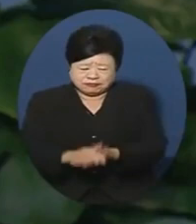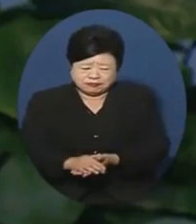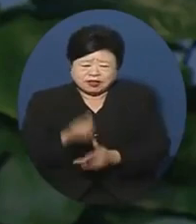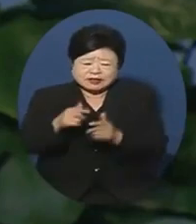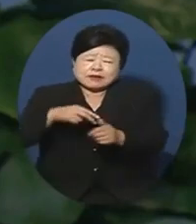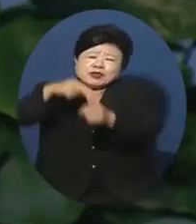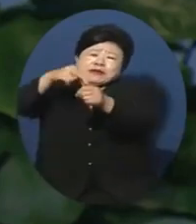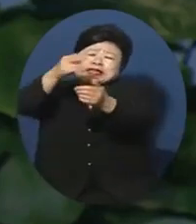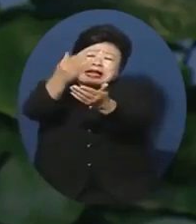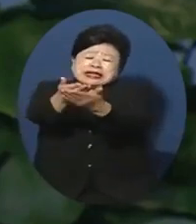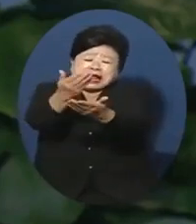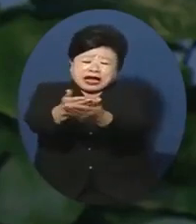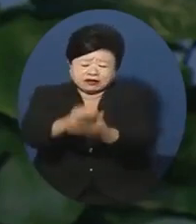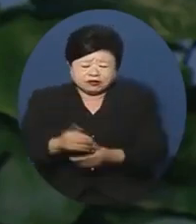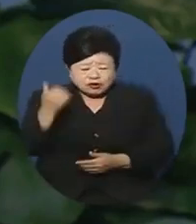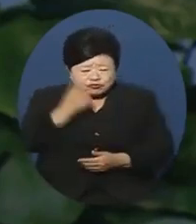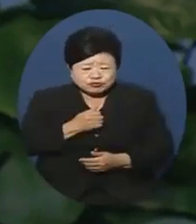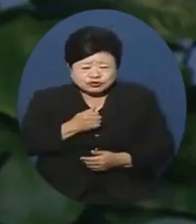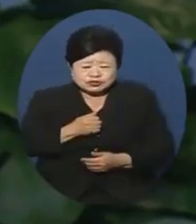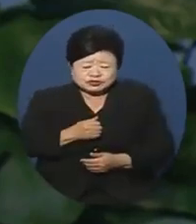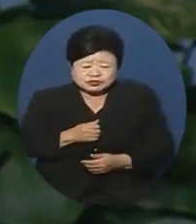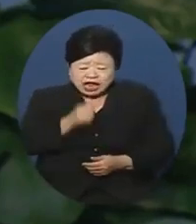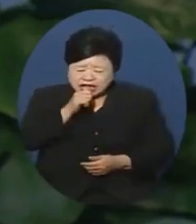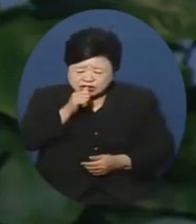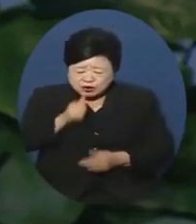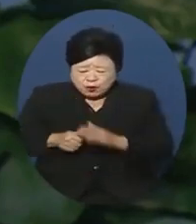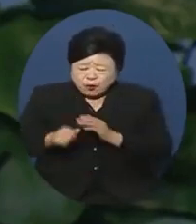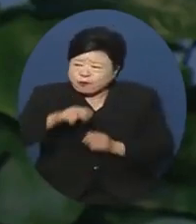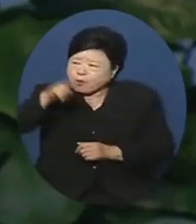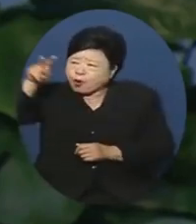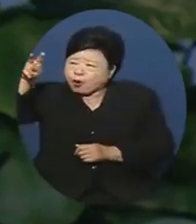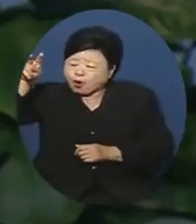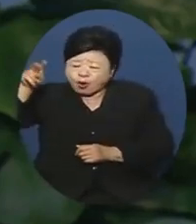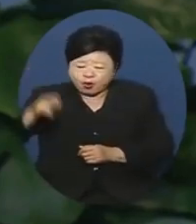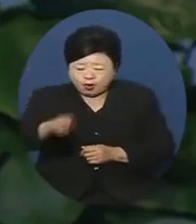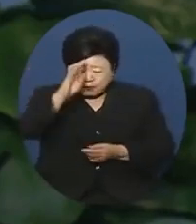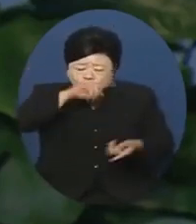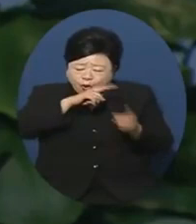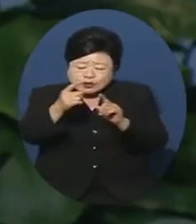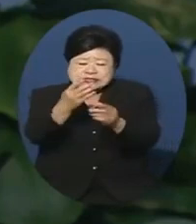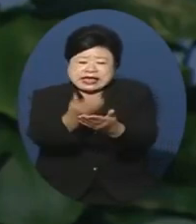나무에 달아 누구든지 그것을 믿으면